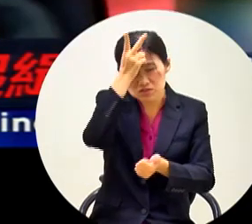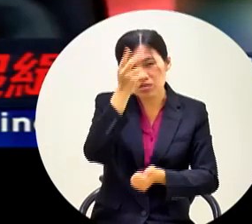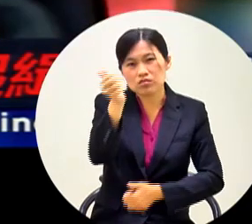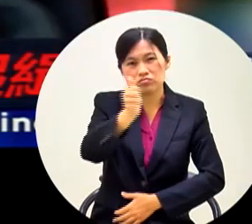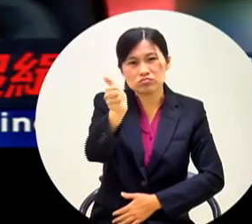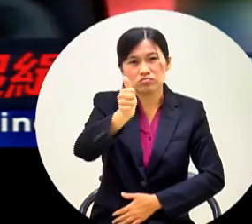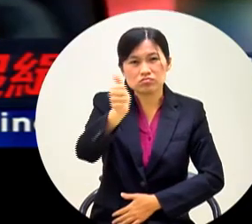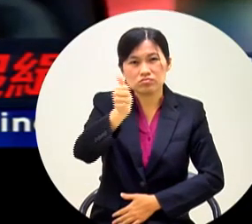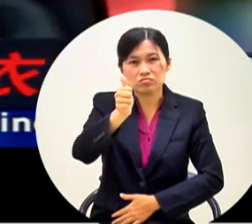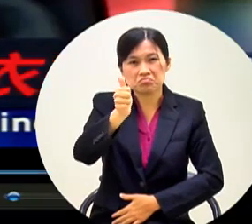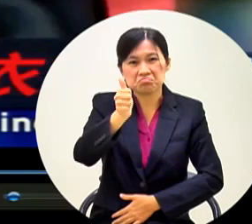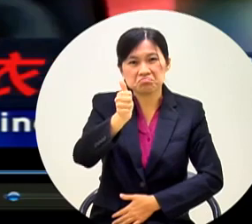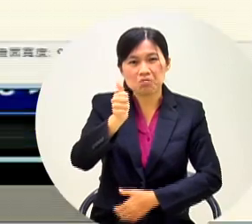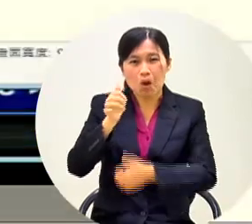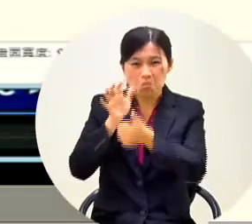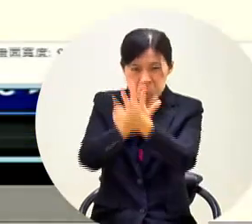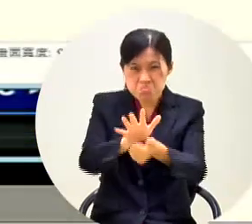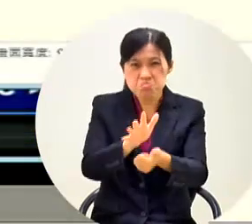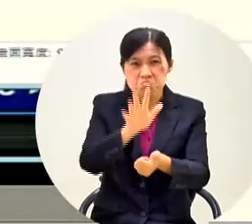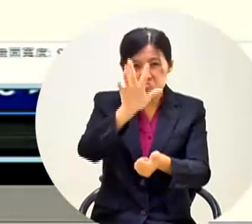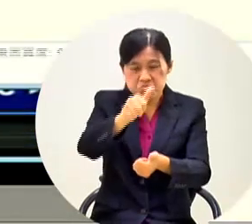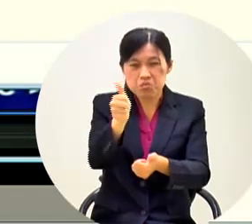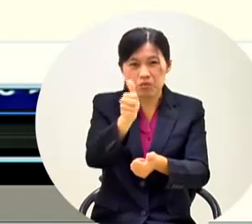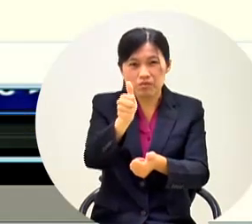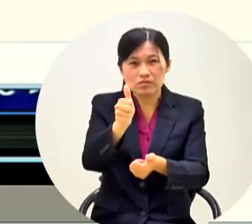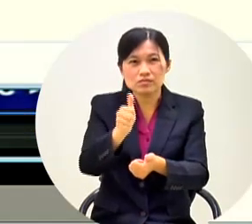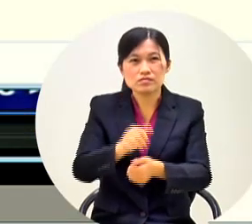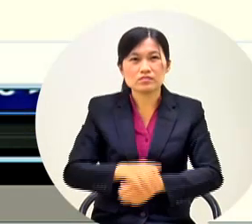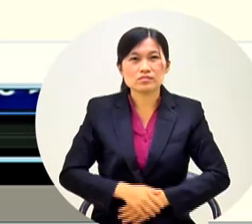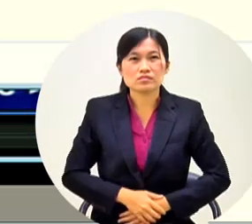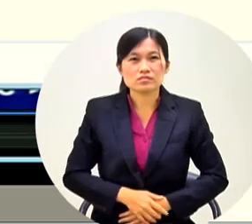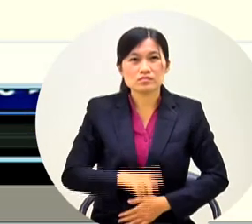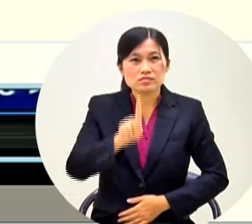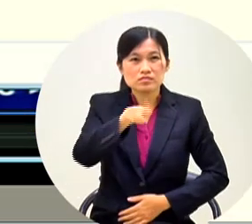好，我们可以看下一个影片。影片会说话，